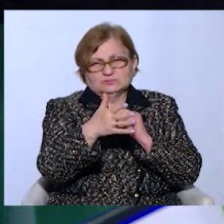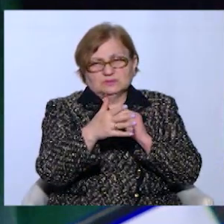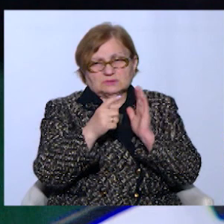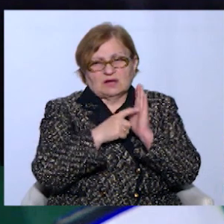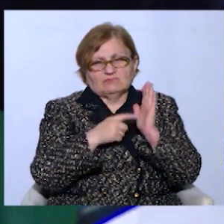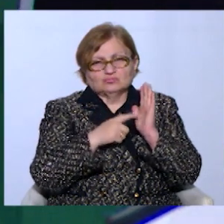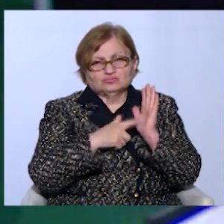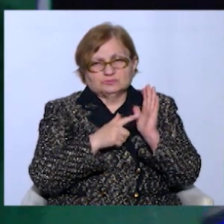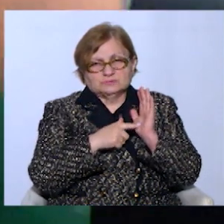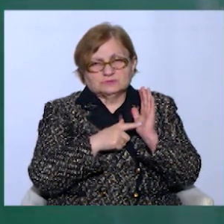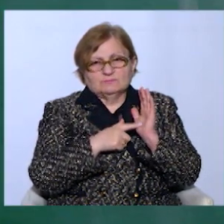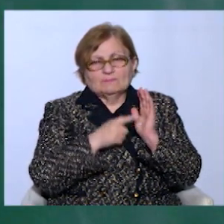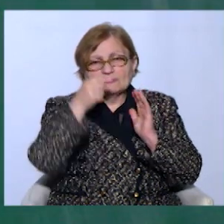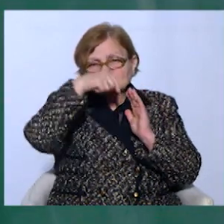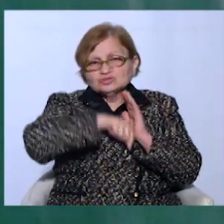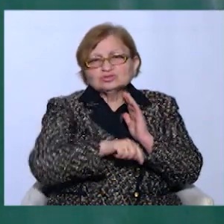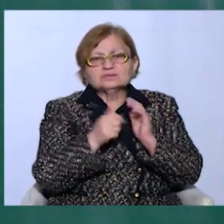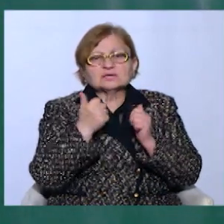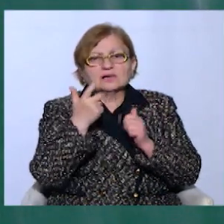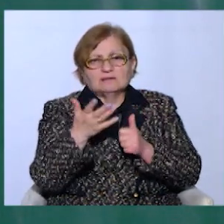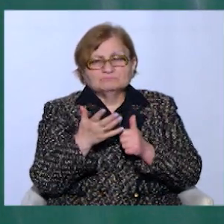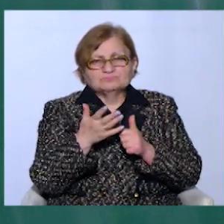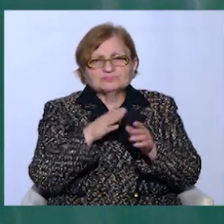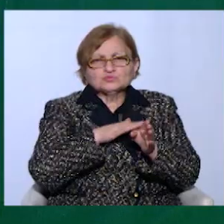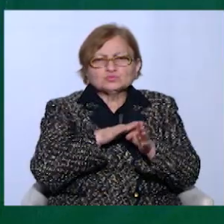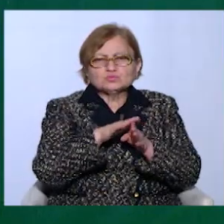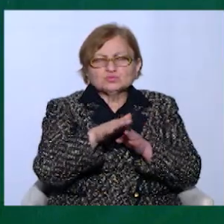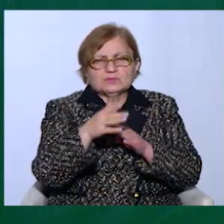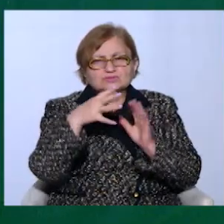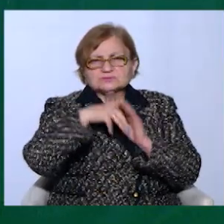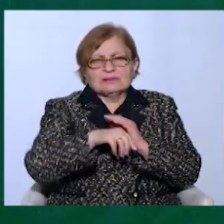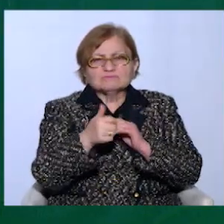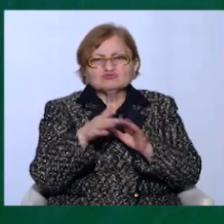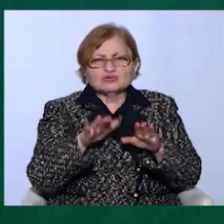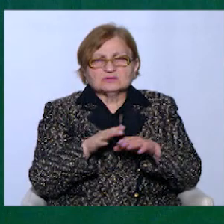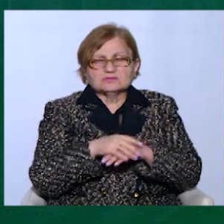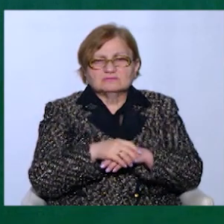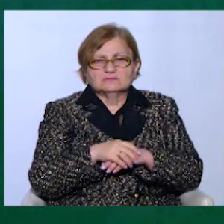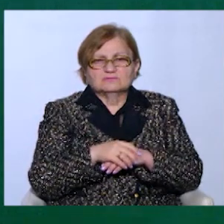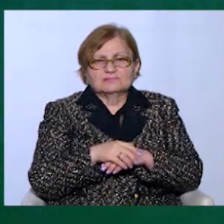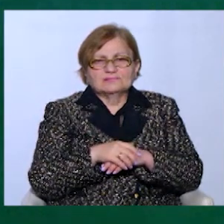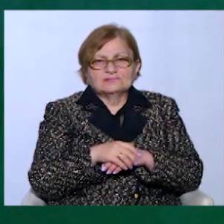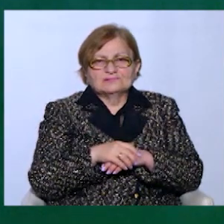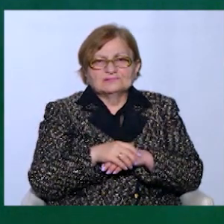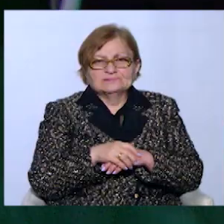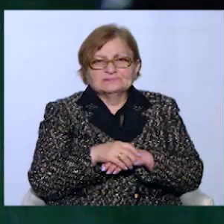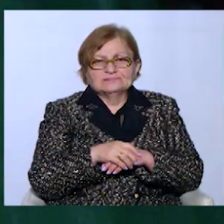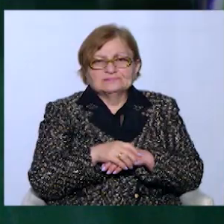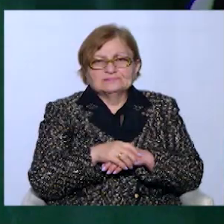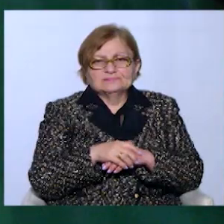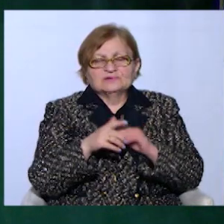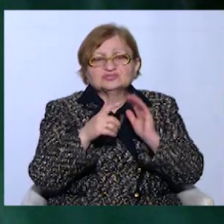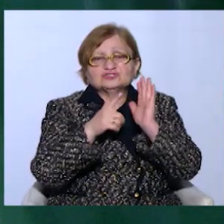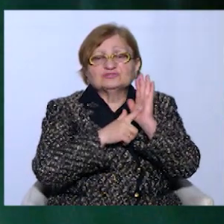გავყოთ 7-ზე. 7 სრულად რამდენჯერ ეტევა 50-ში? 7 სრულად ეტევა 7 ჯერ და